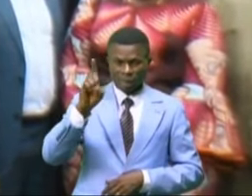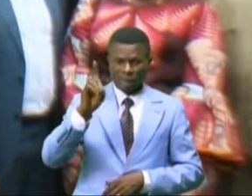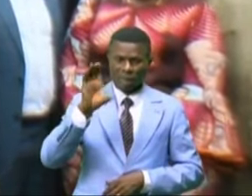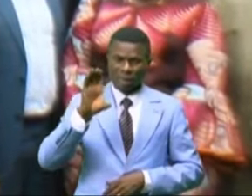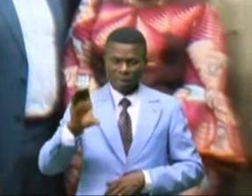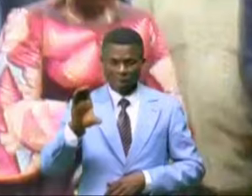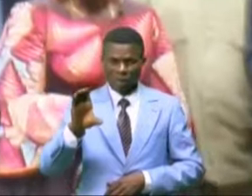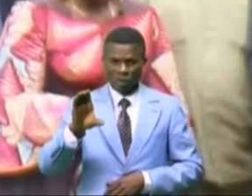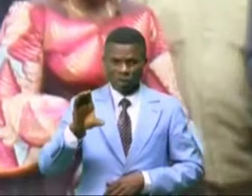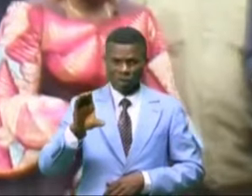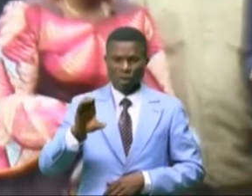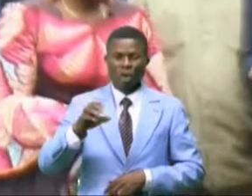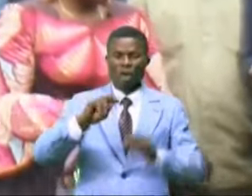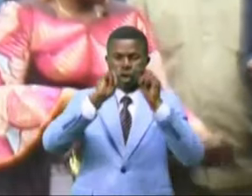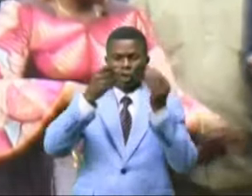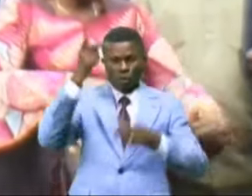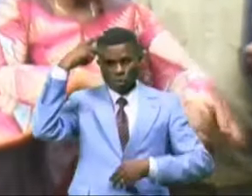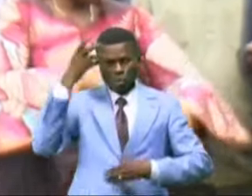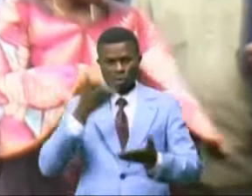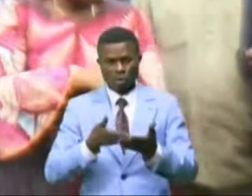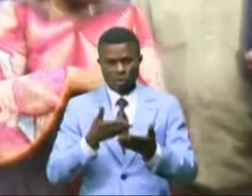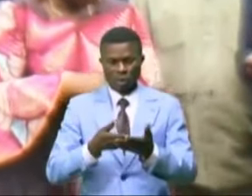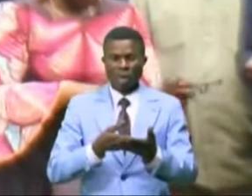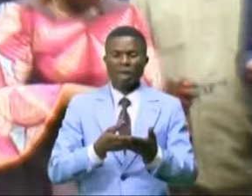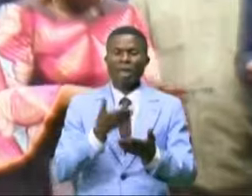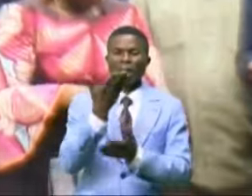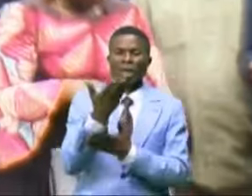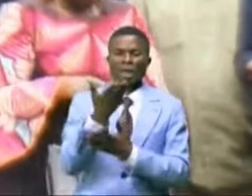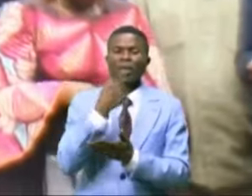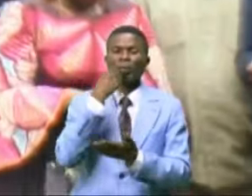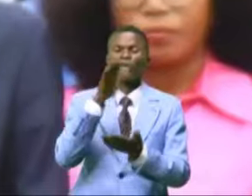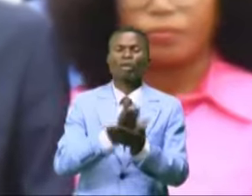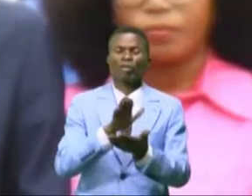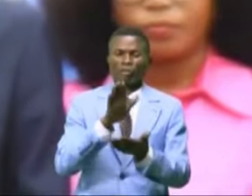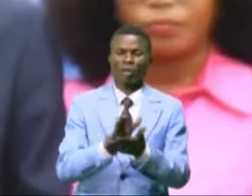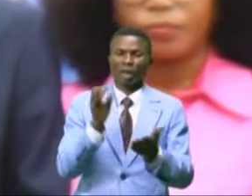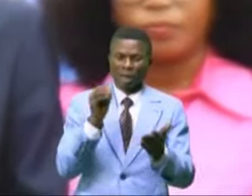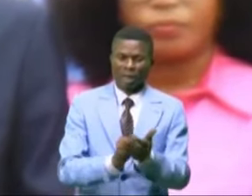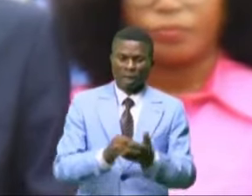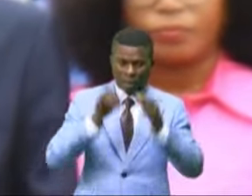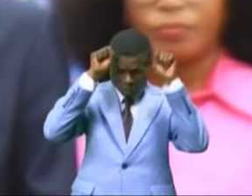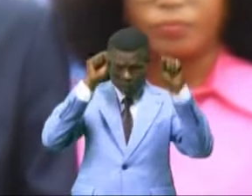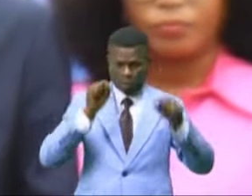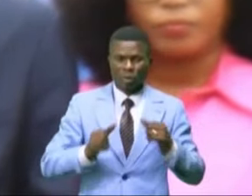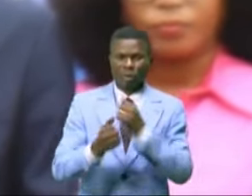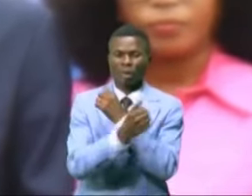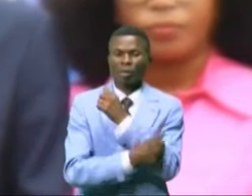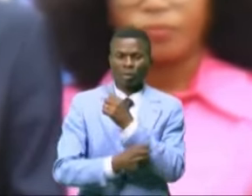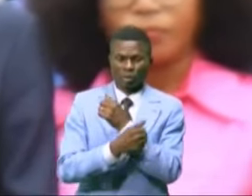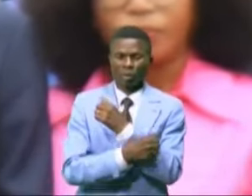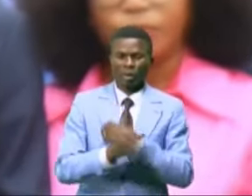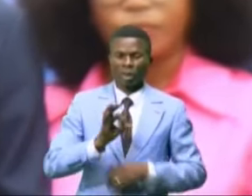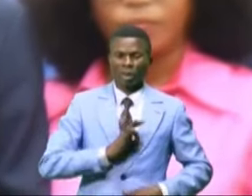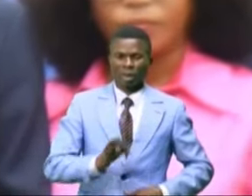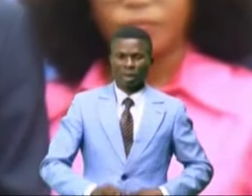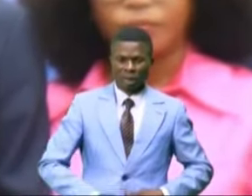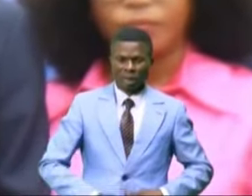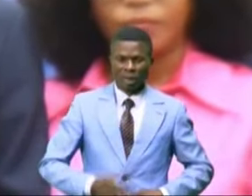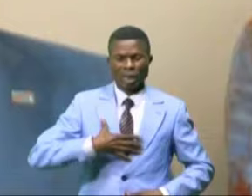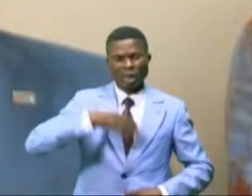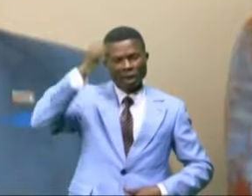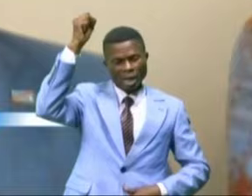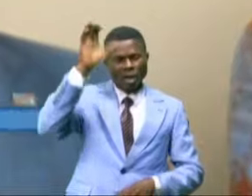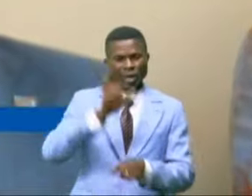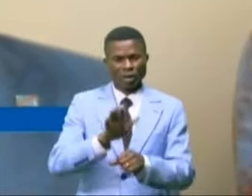qui est une mosaïque, ont réitéré leurs félicitations au chef de l'État pour sa brillante